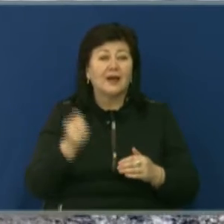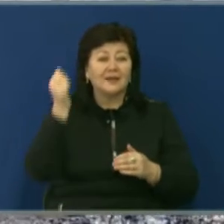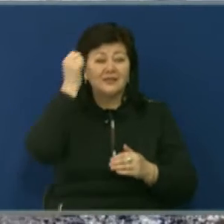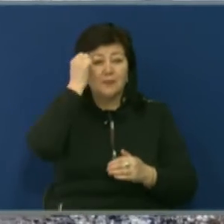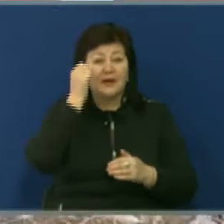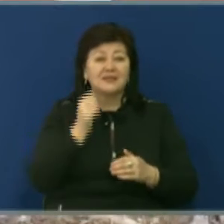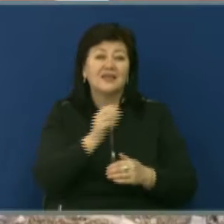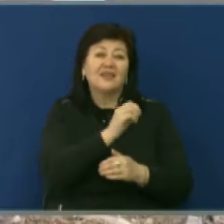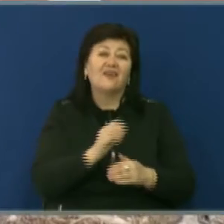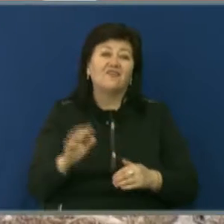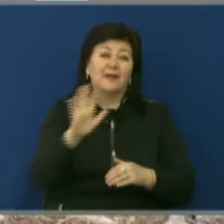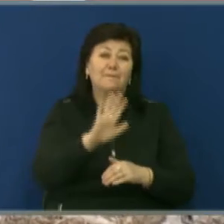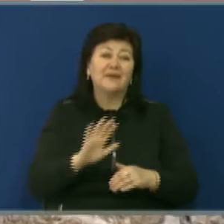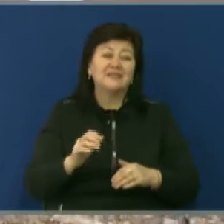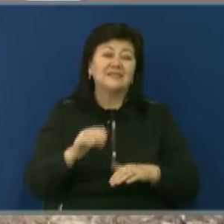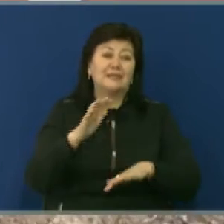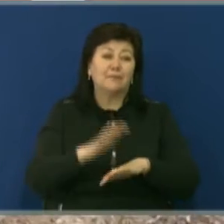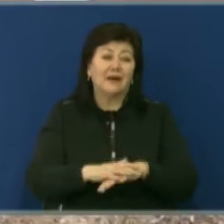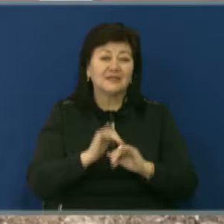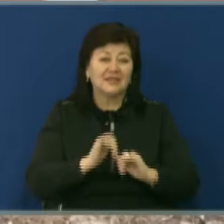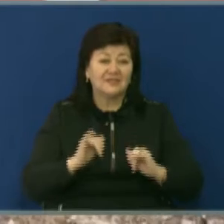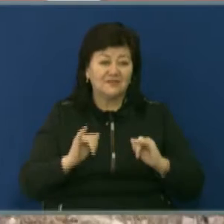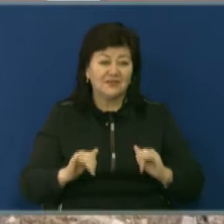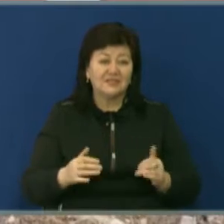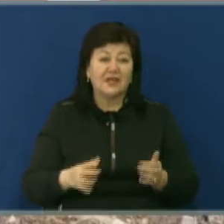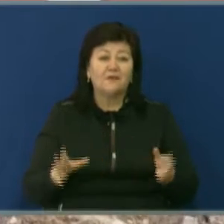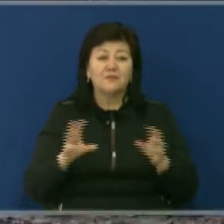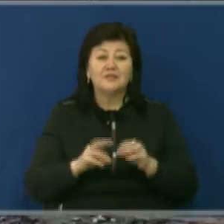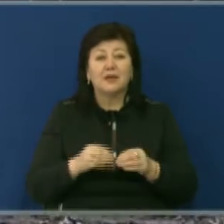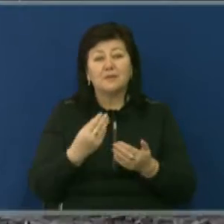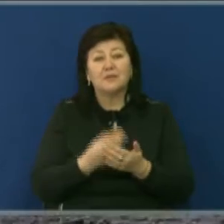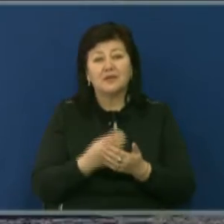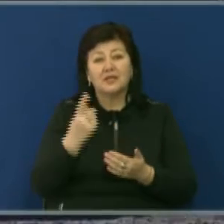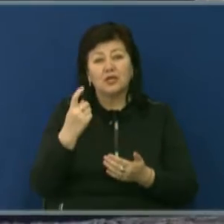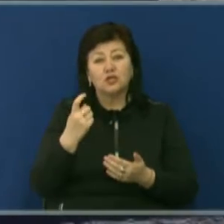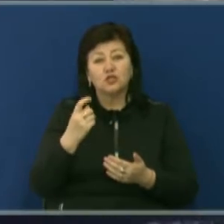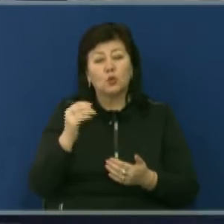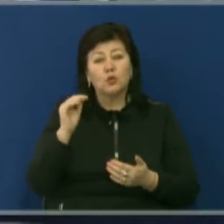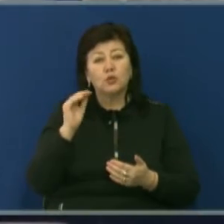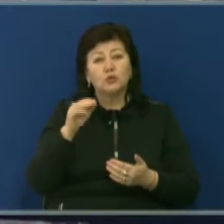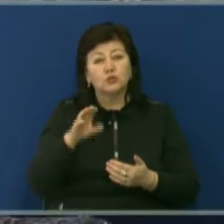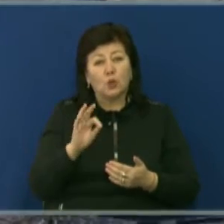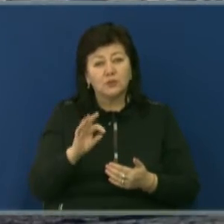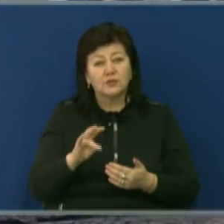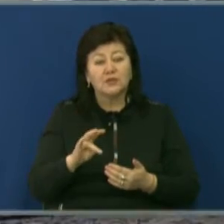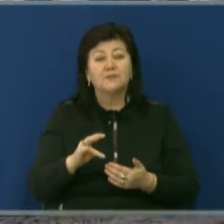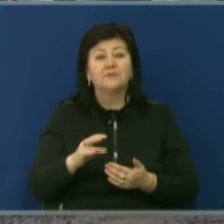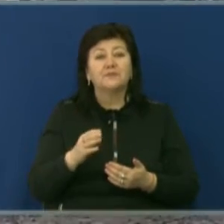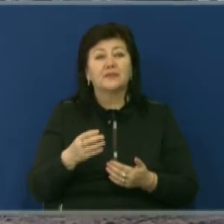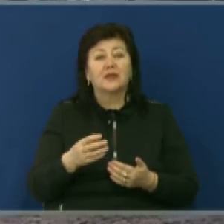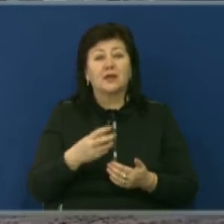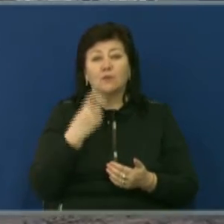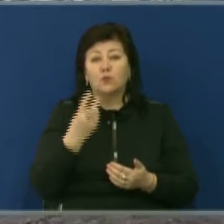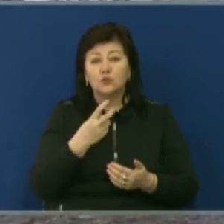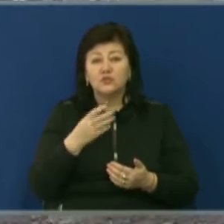халықаралық нормаларға сәйкес жүзеге асырылмақ. Жоба қуаттылығы жылына 100 мың тонна қалдықтарды өңдейтін полигон салуды көздейді. Сондай-ақ қатты